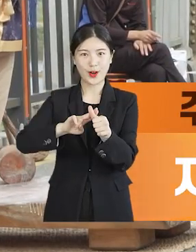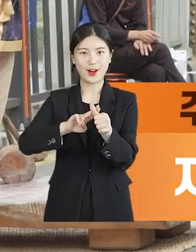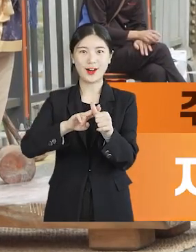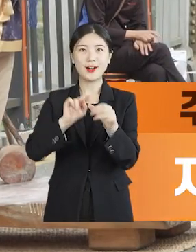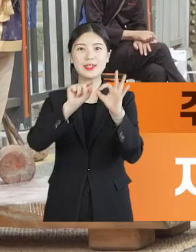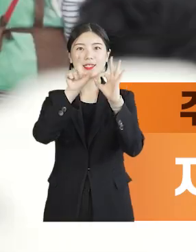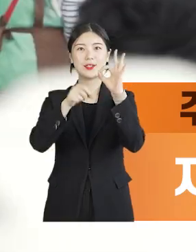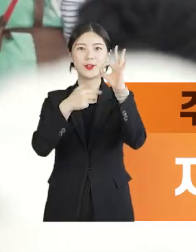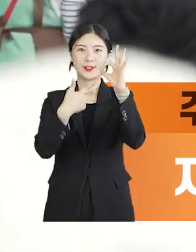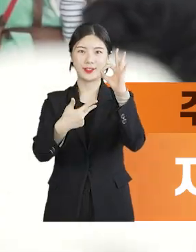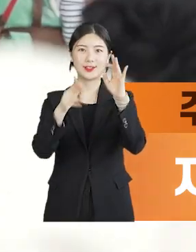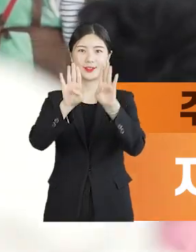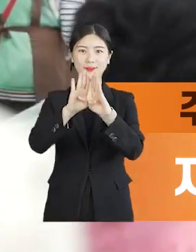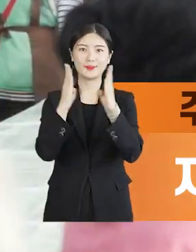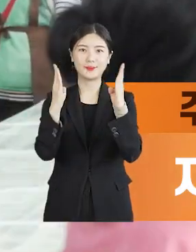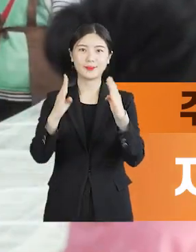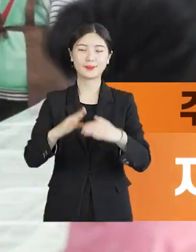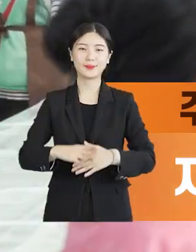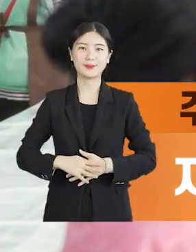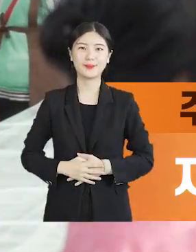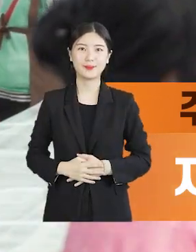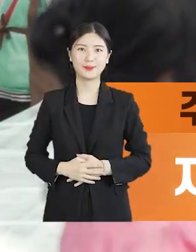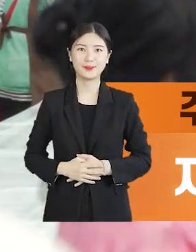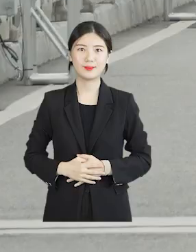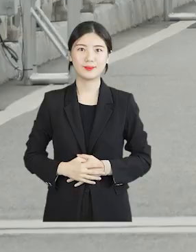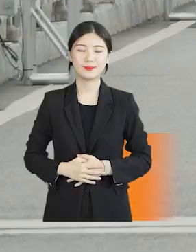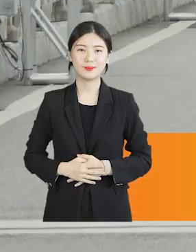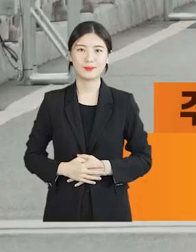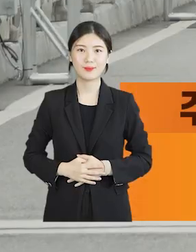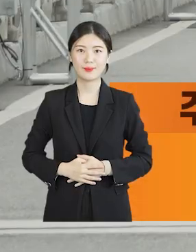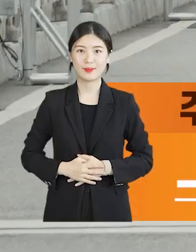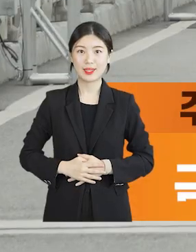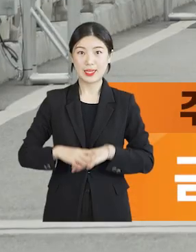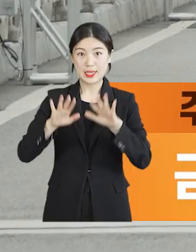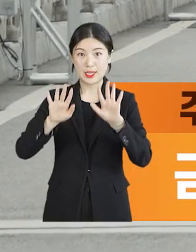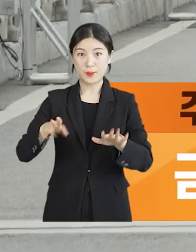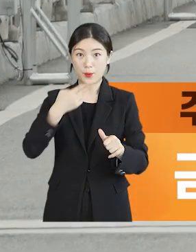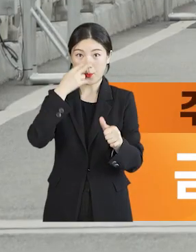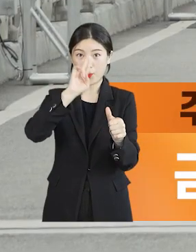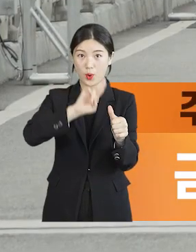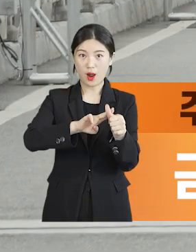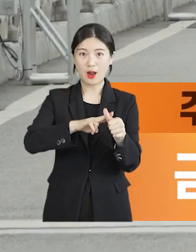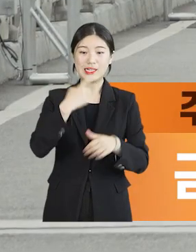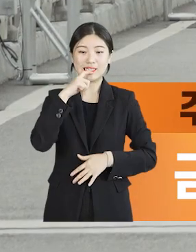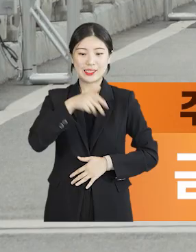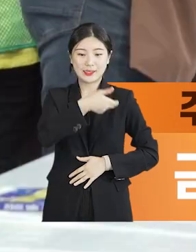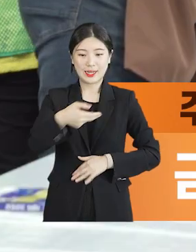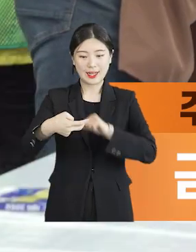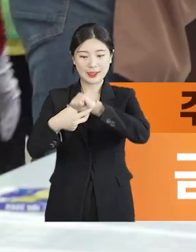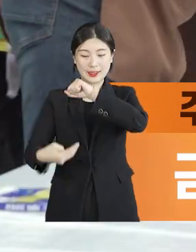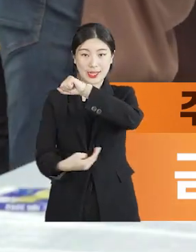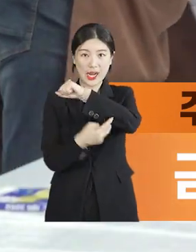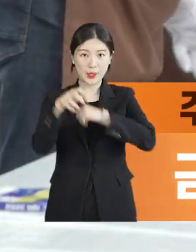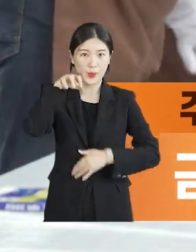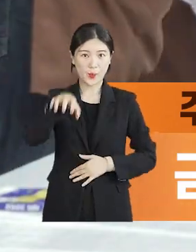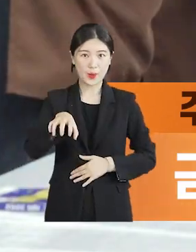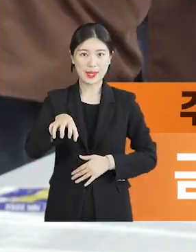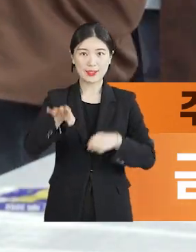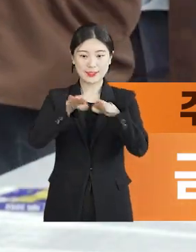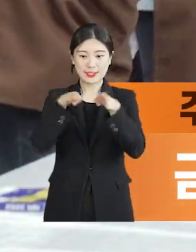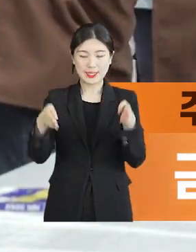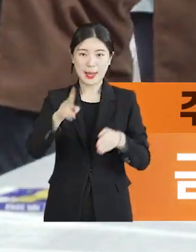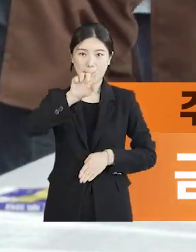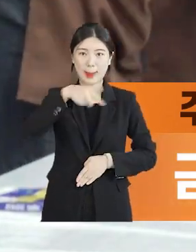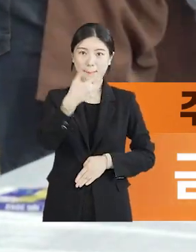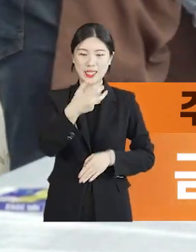축제가 지난 7일 개최됐습니다. 이날 인절미 축제에서는 금강철교 일원에 탁자